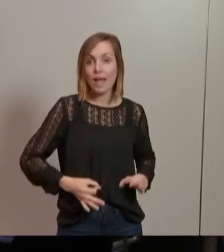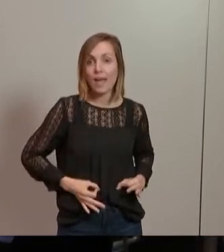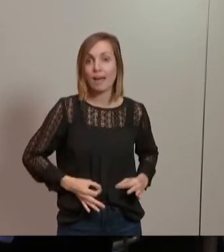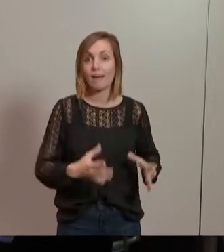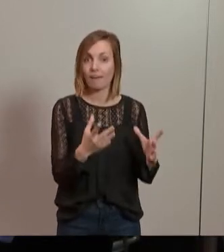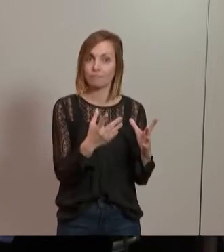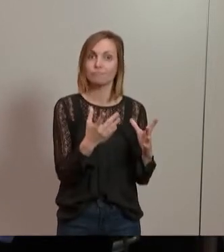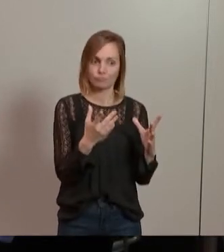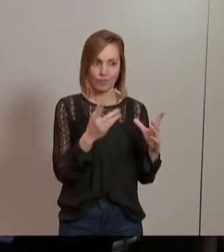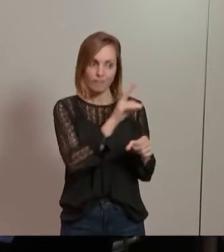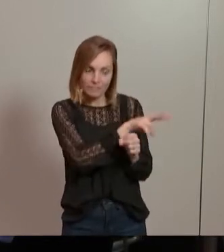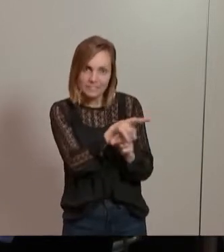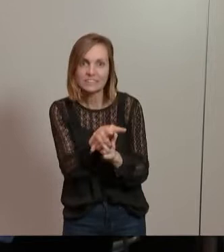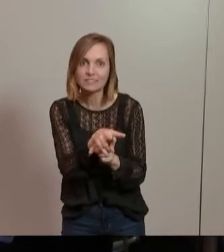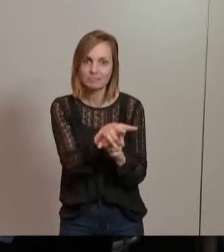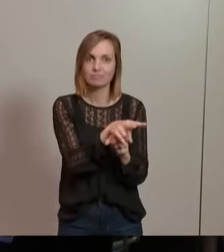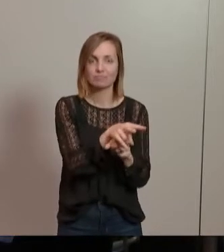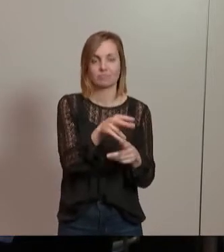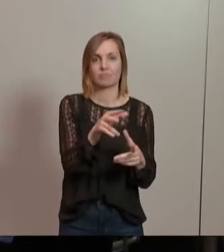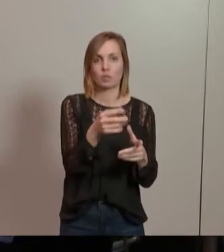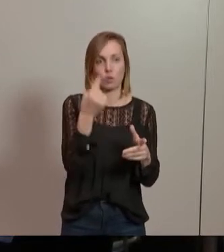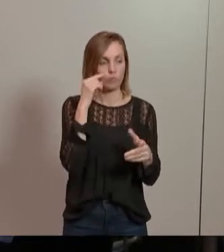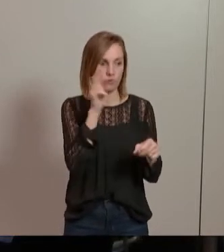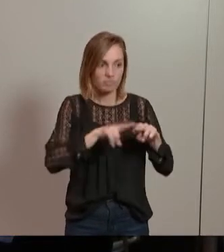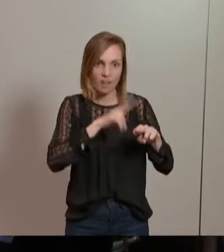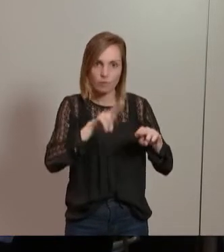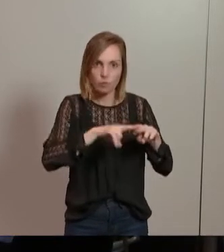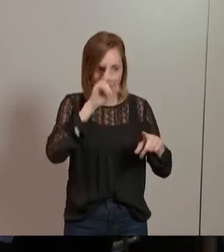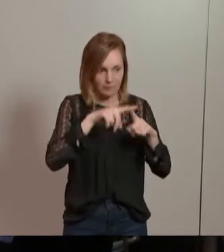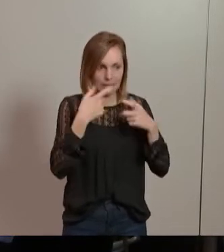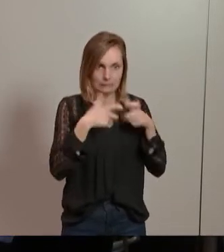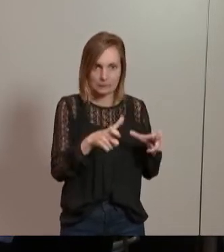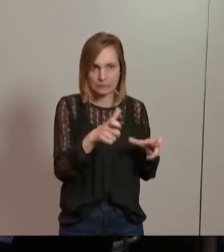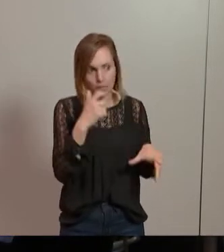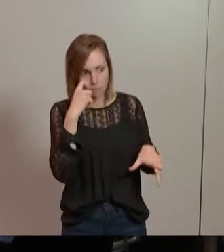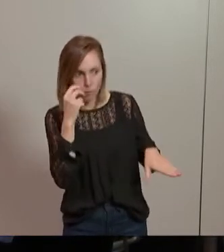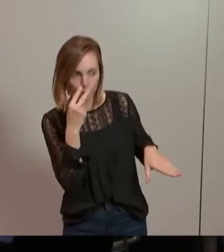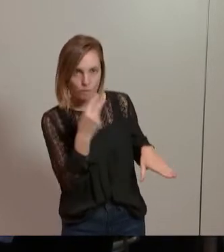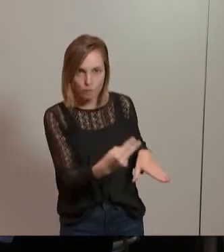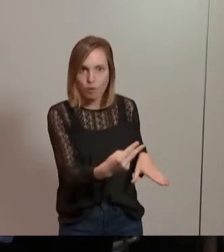cadre de l'ADAP pour la visite des travaux de mise en accessibilité